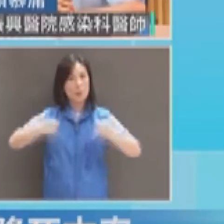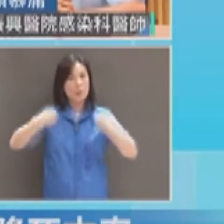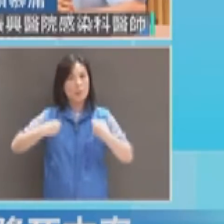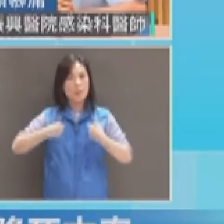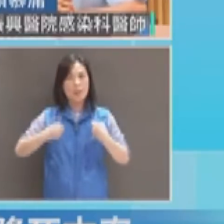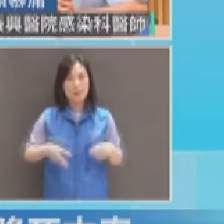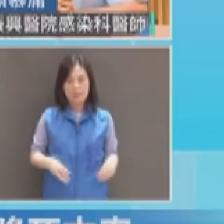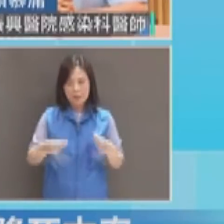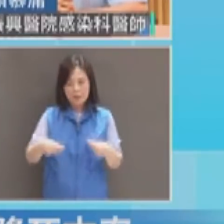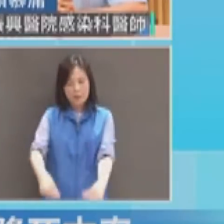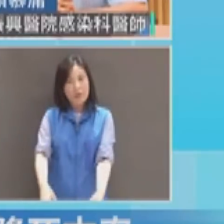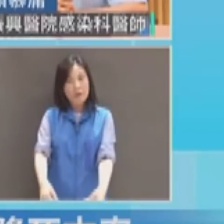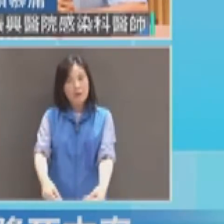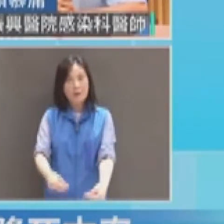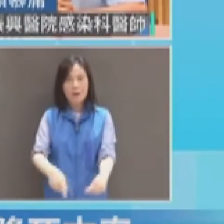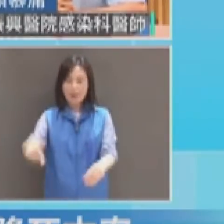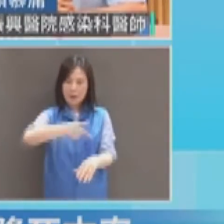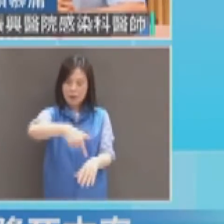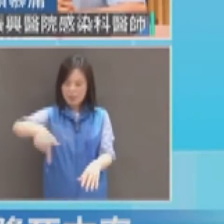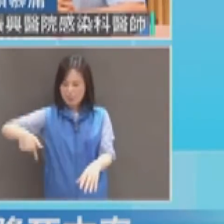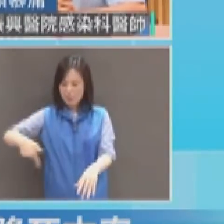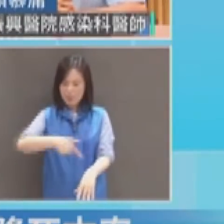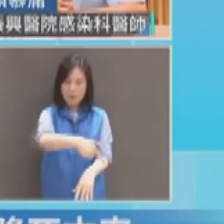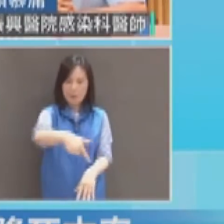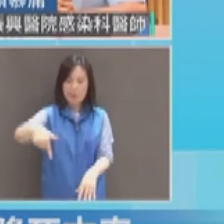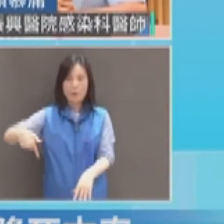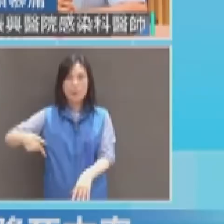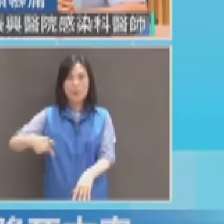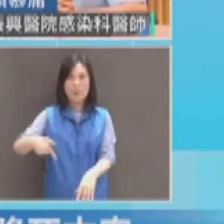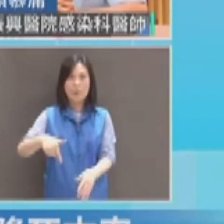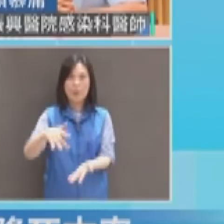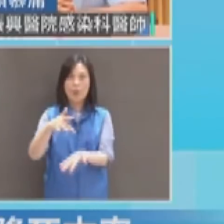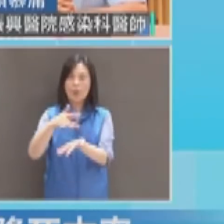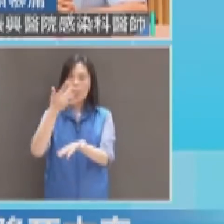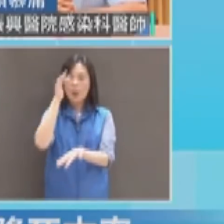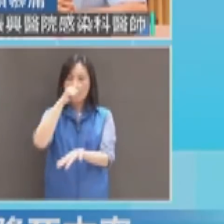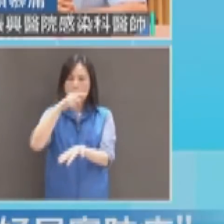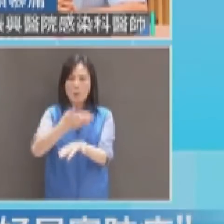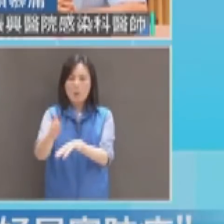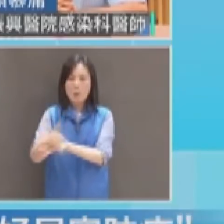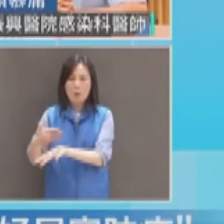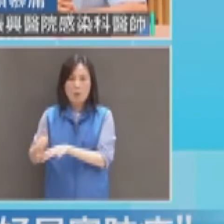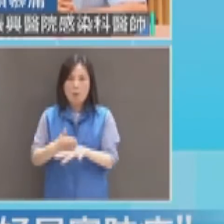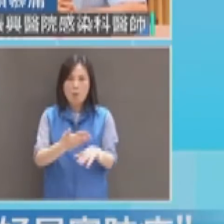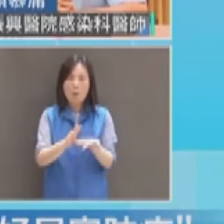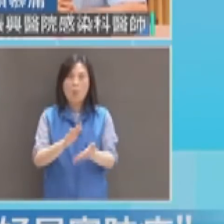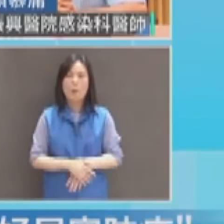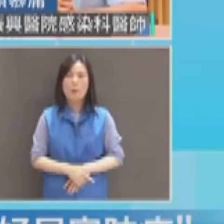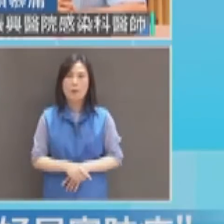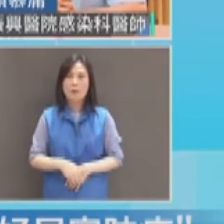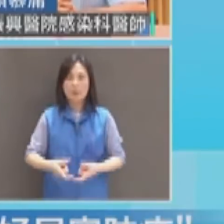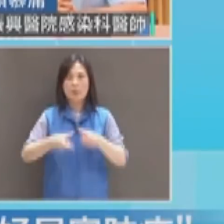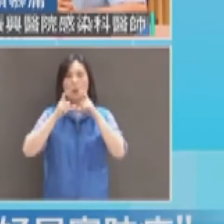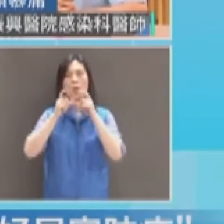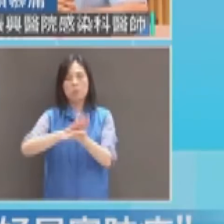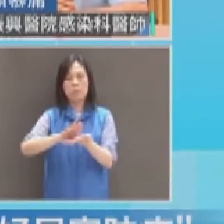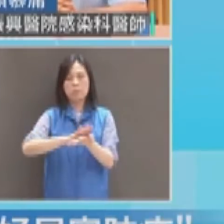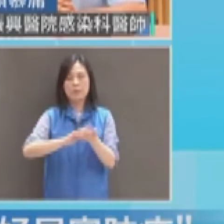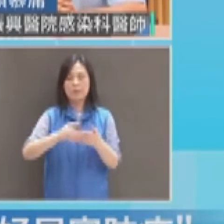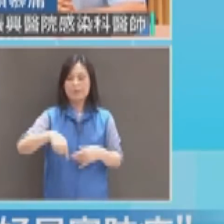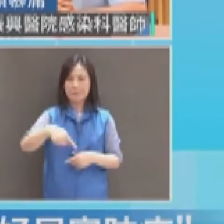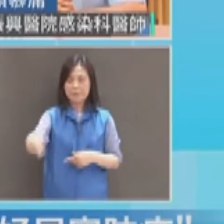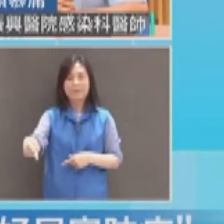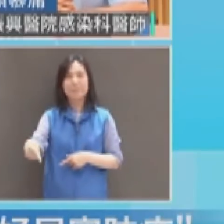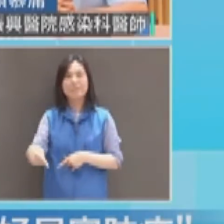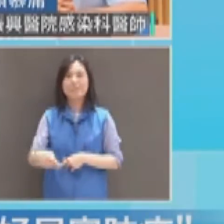除下来，那这个次氯酸水就在这样除污，哦，那就可以，那你这样的话就可以恢复清洁区，踏入你